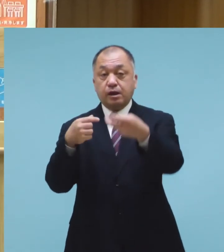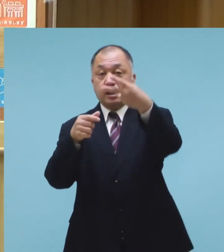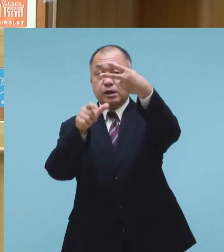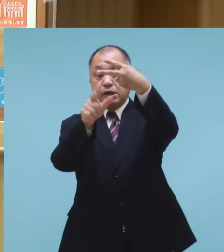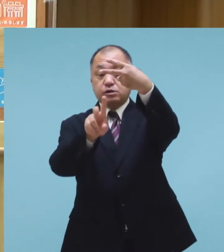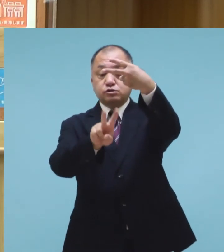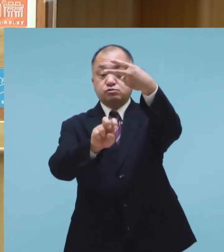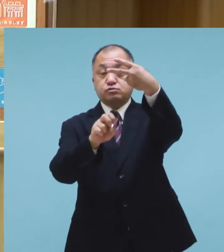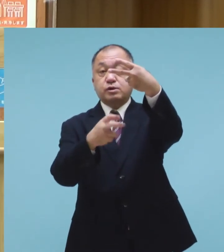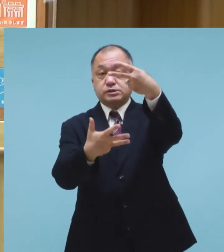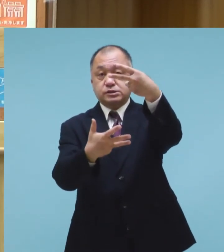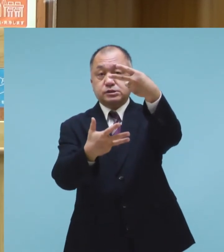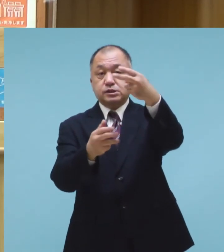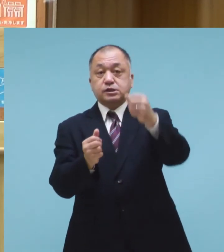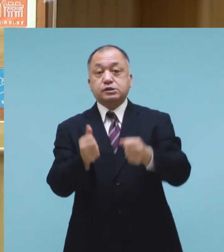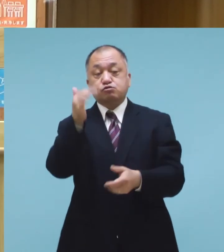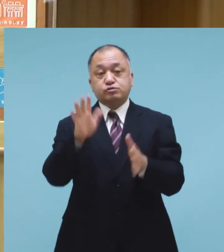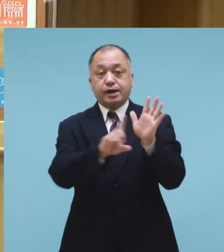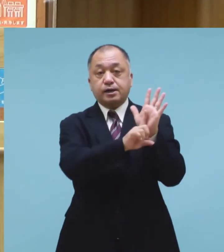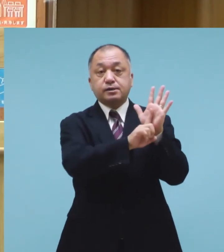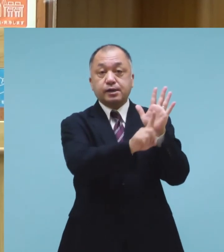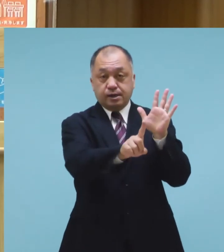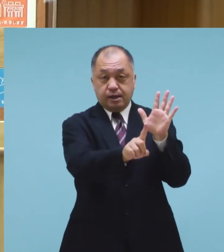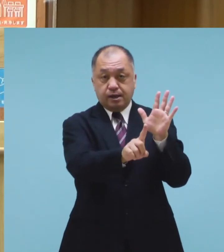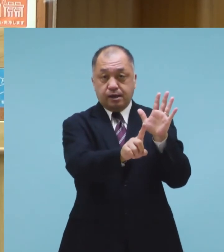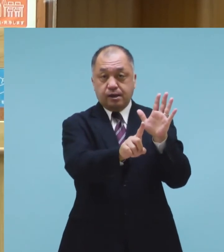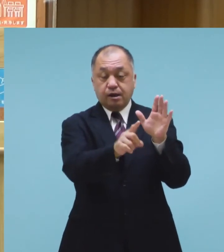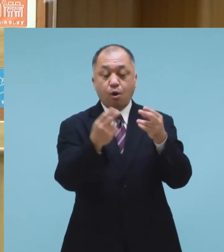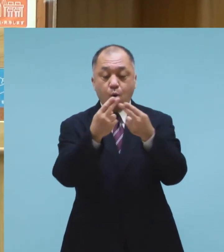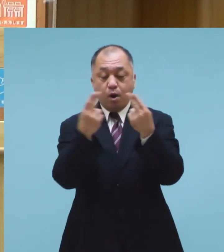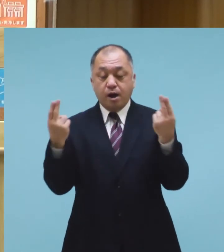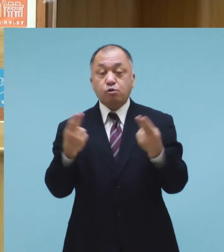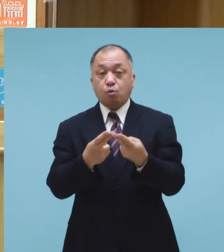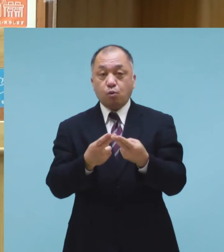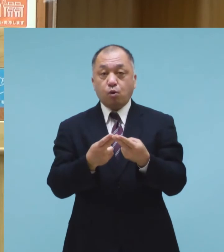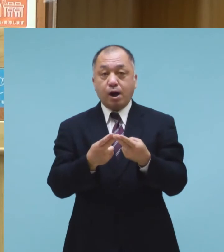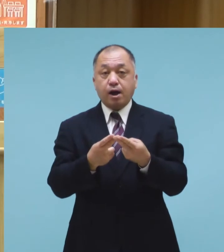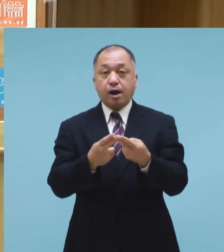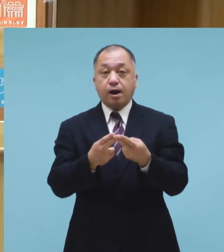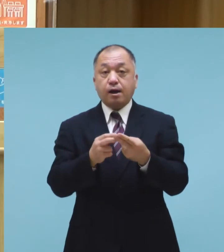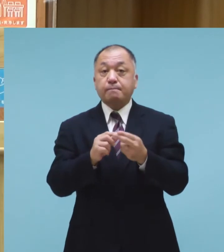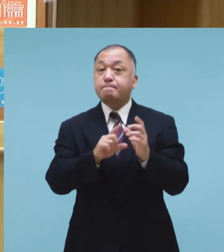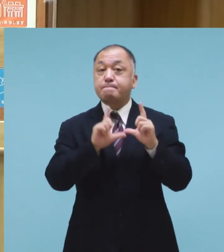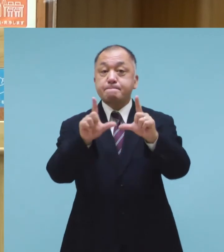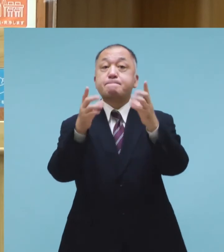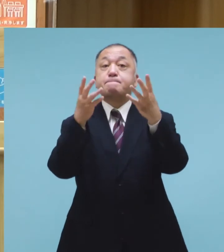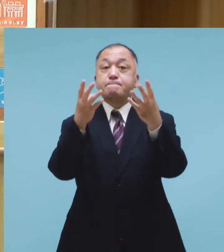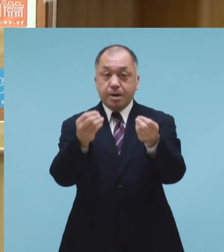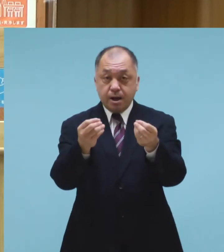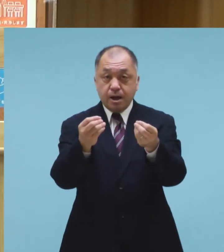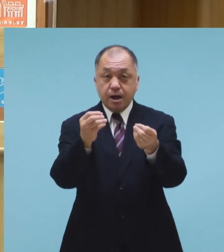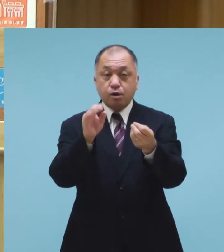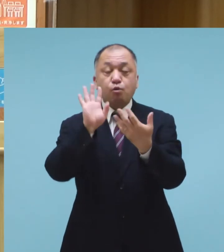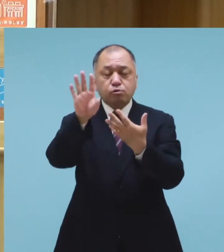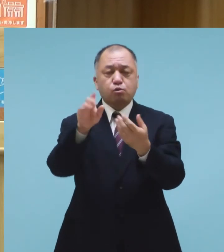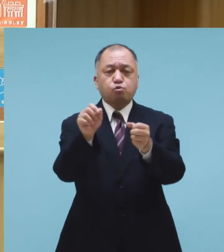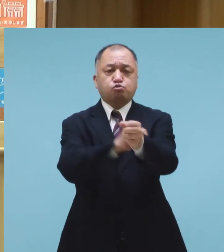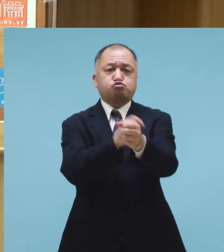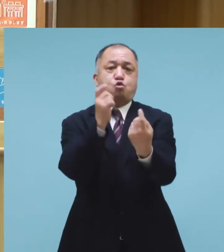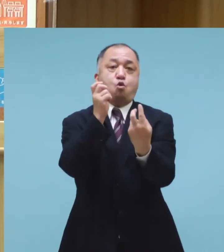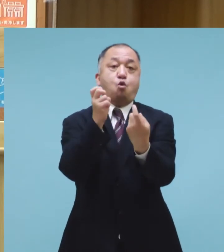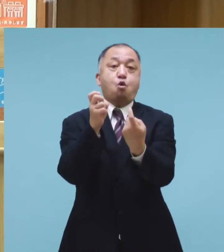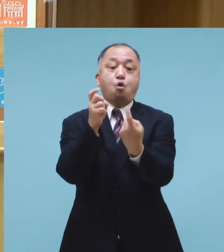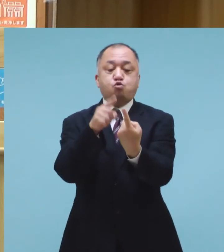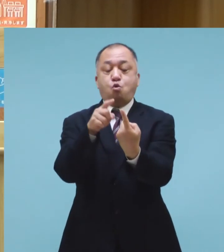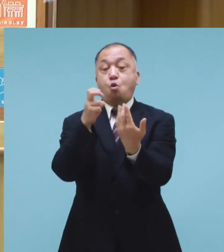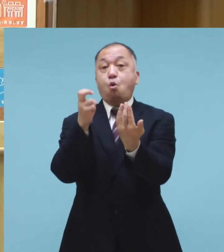言ということで北海道独自 のものを出しました。まあ、その後特措法ですとか緊急事態宣言ってその名前の